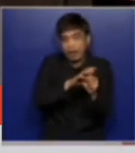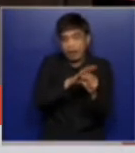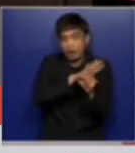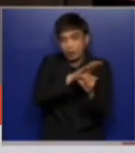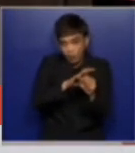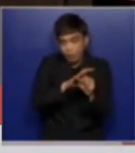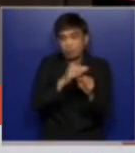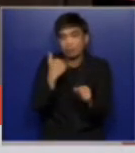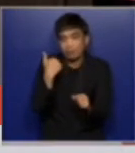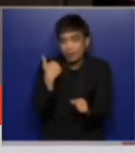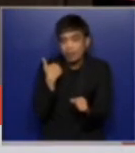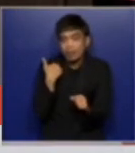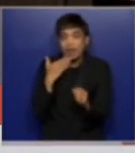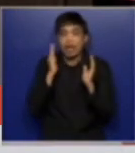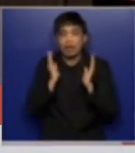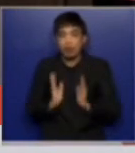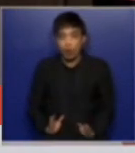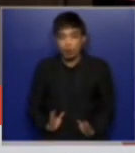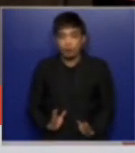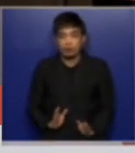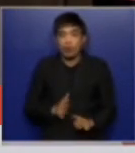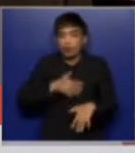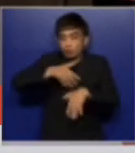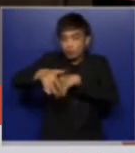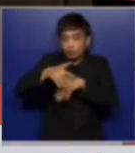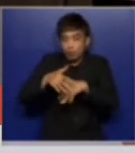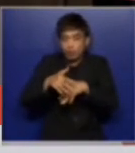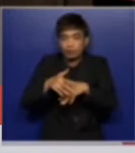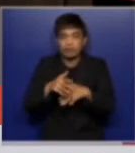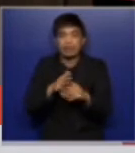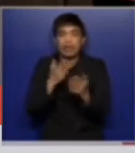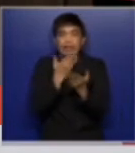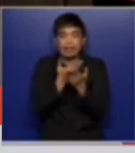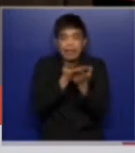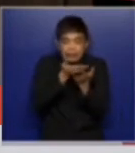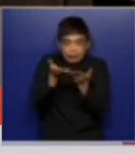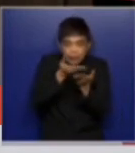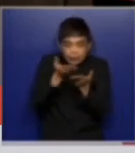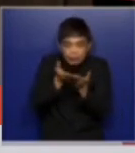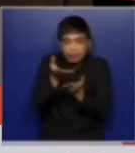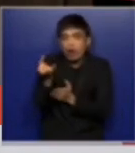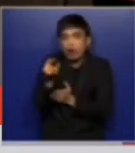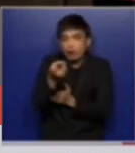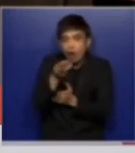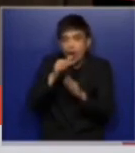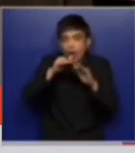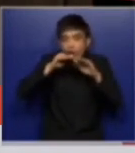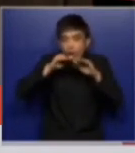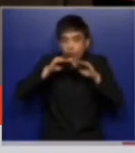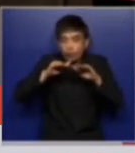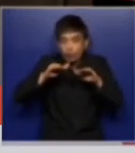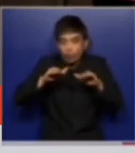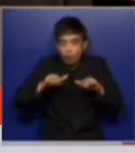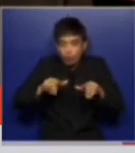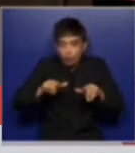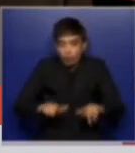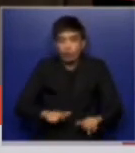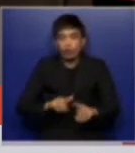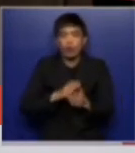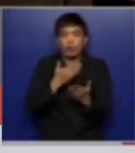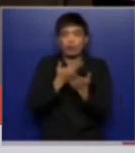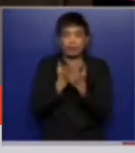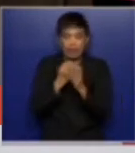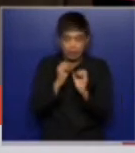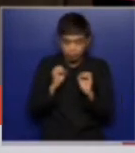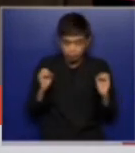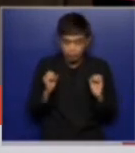ชนงดการใช้จ่ายจับจ่ายใช้สอยกำลังซื้อของภายในประเทศลดลงเนื่องจากการขาดรายได้จาก